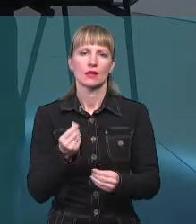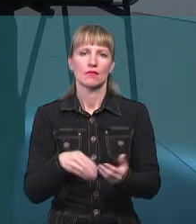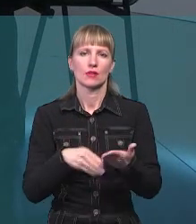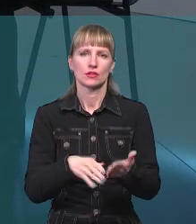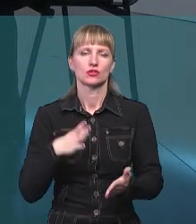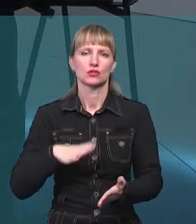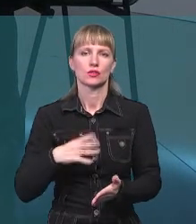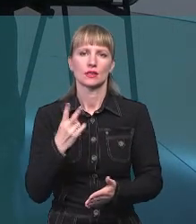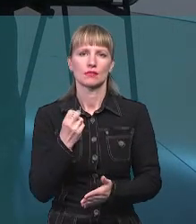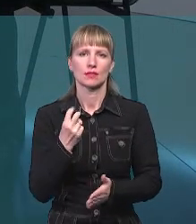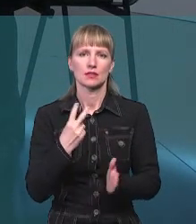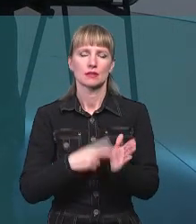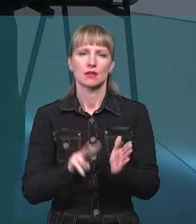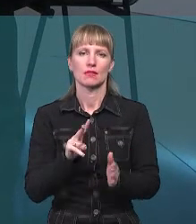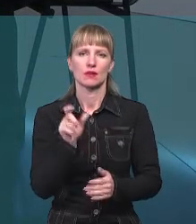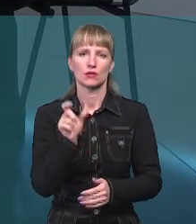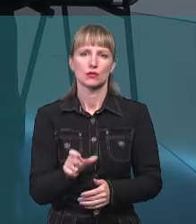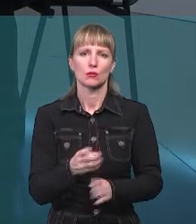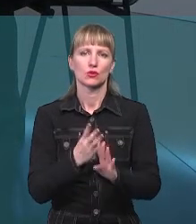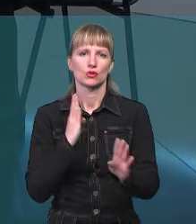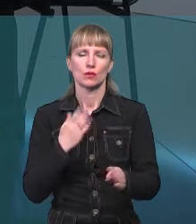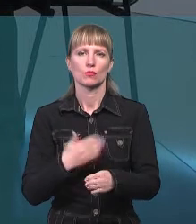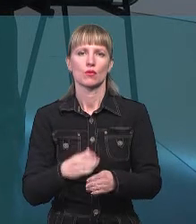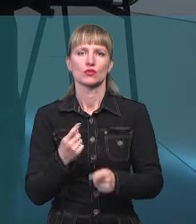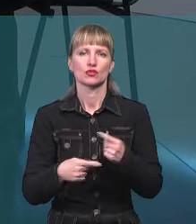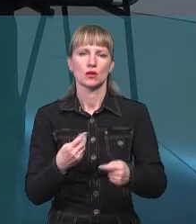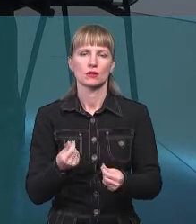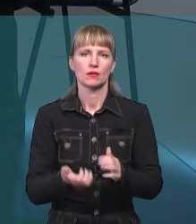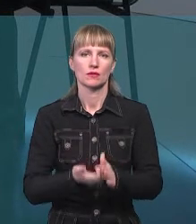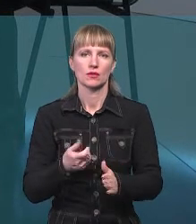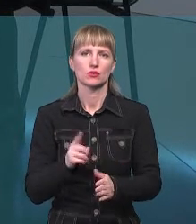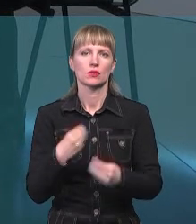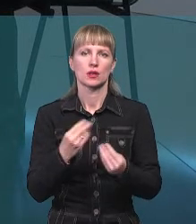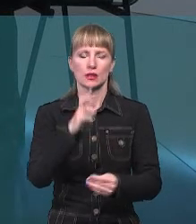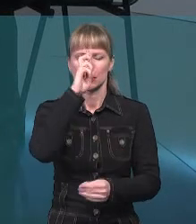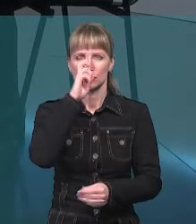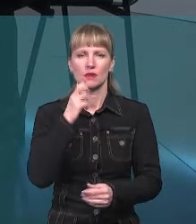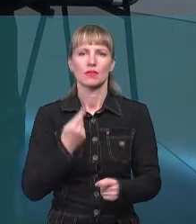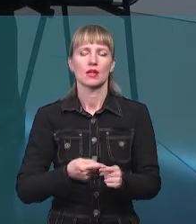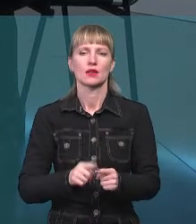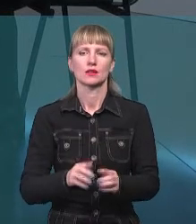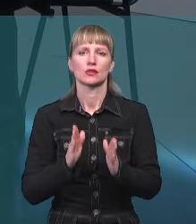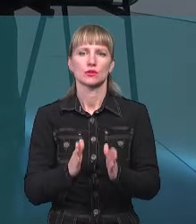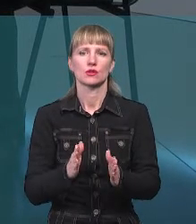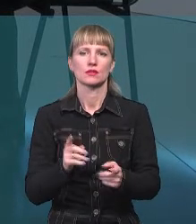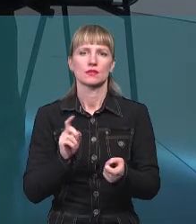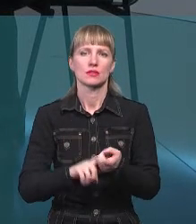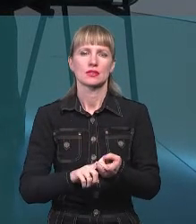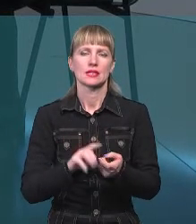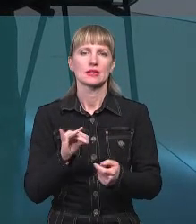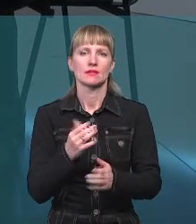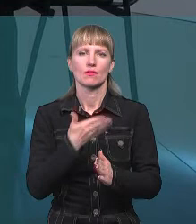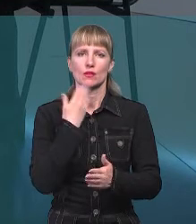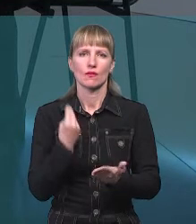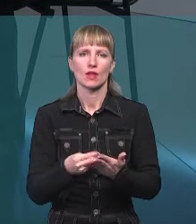чекають 272 особи. Черга просувається повільно через брак коштів, що виділяє держава. Це тільки у зв'язку з